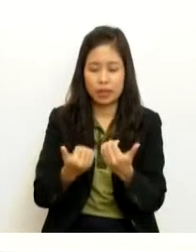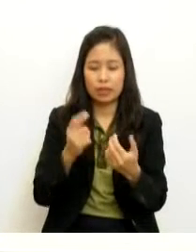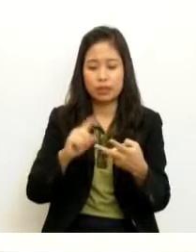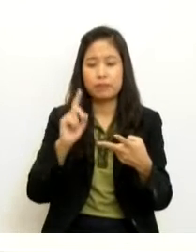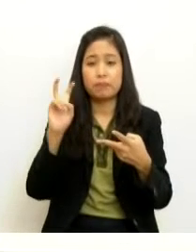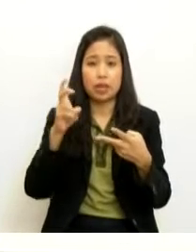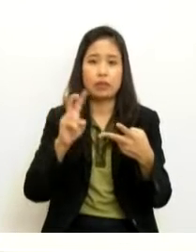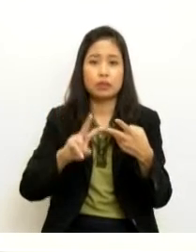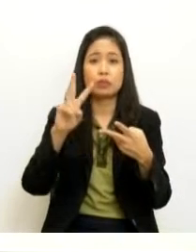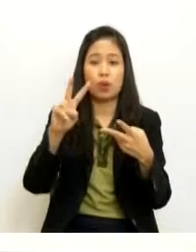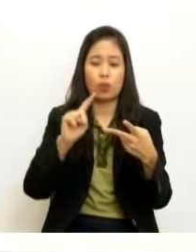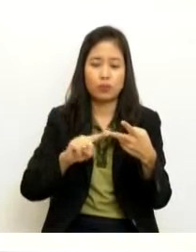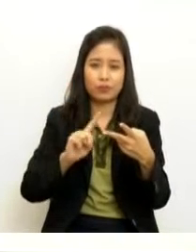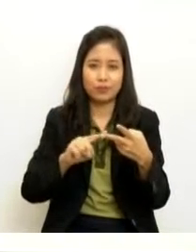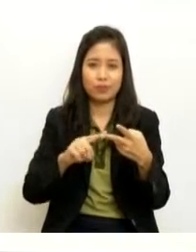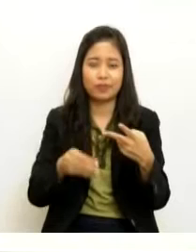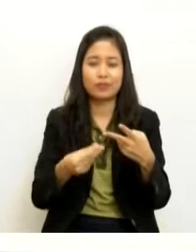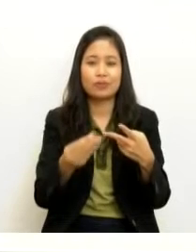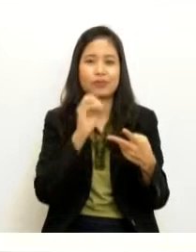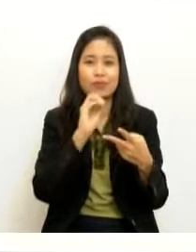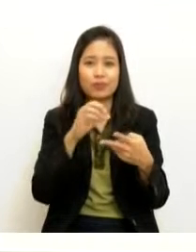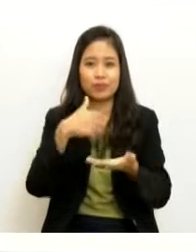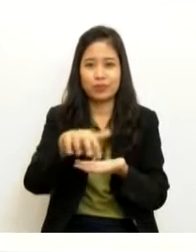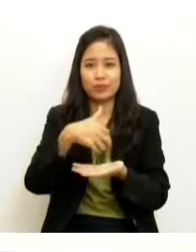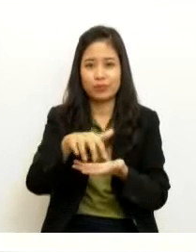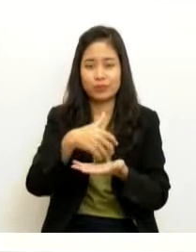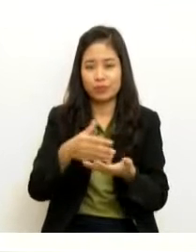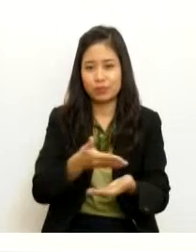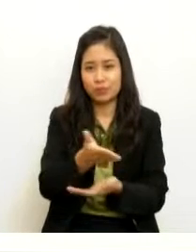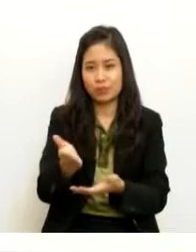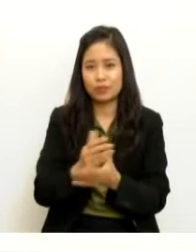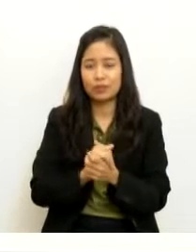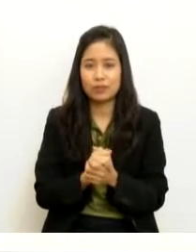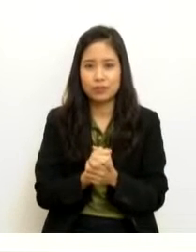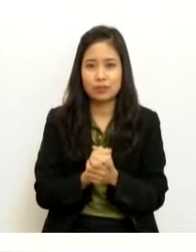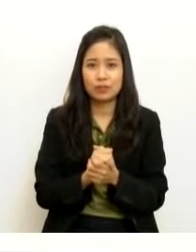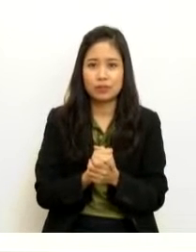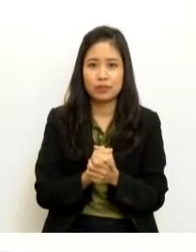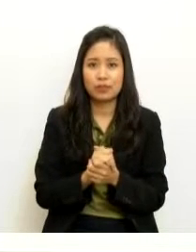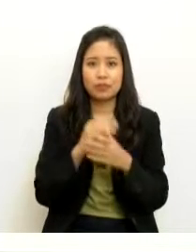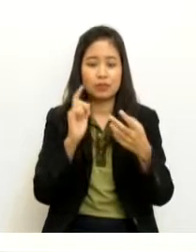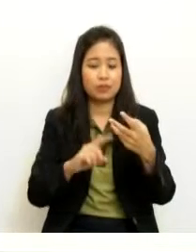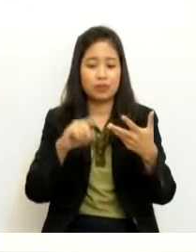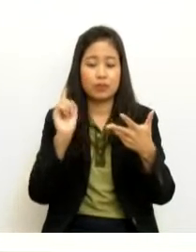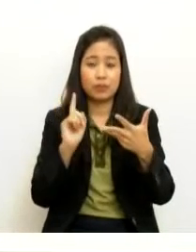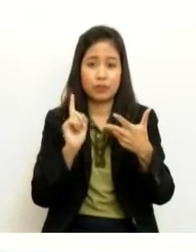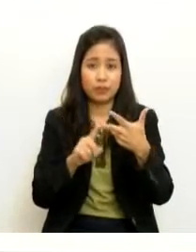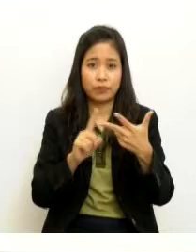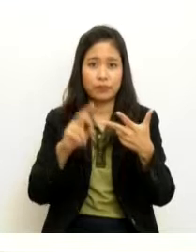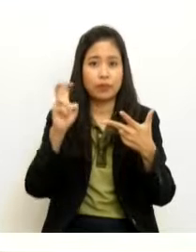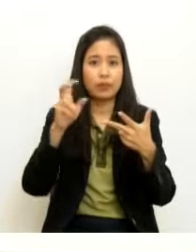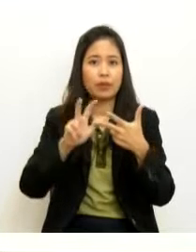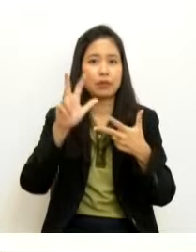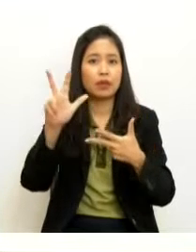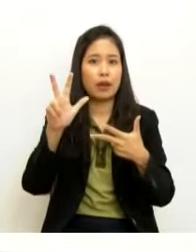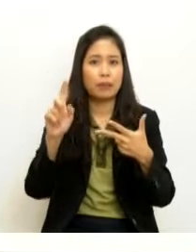มอยากนำเรียนในการประชุมคราวนี้ชี้แจงในวันนี้นะครับครับส่วนประเด็นที่3ครับเป็นประเด็นที่